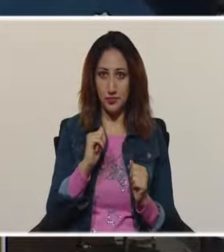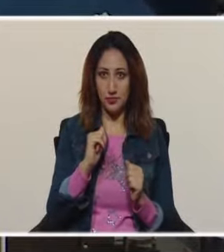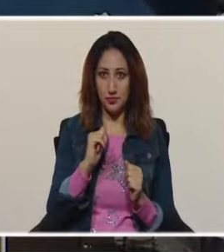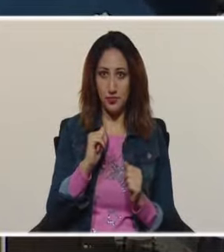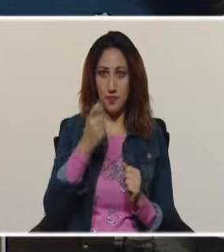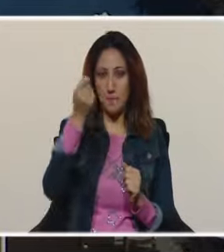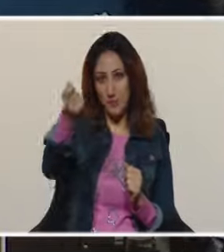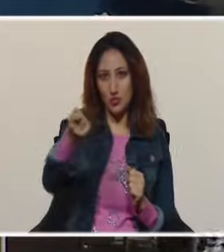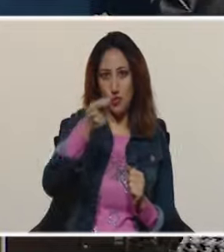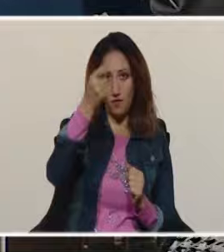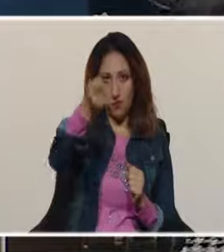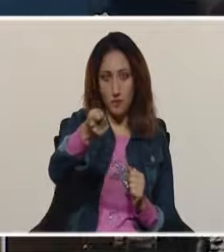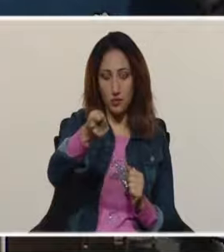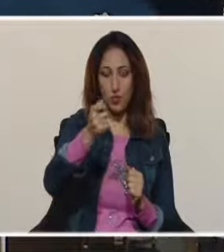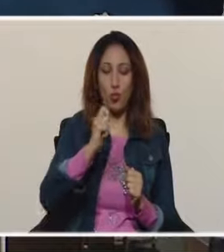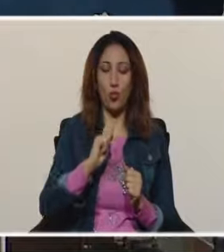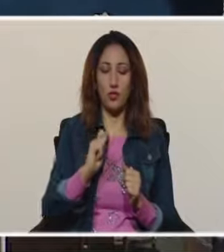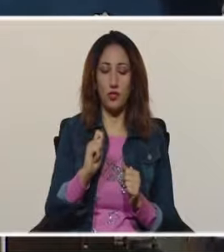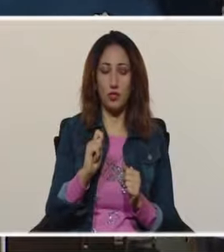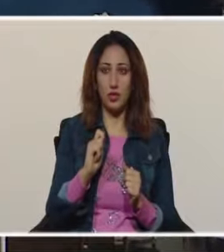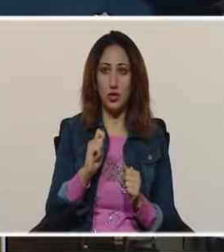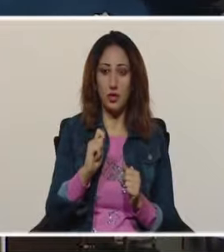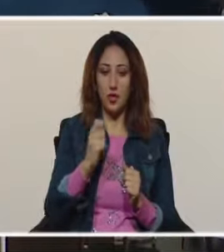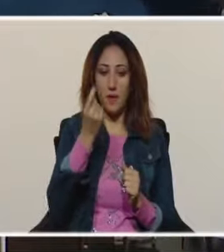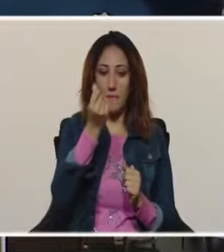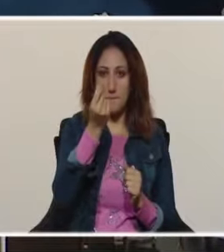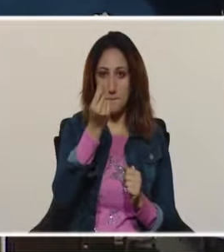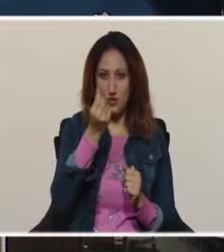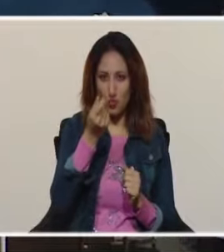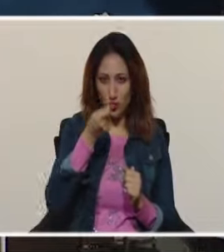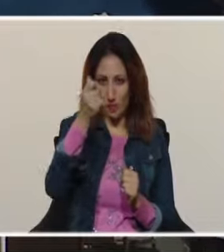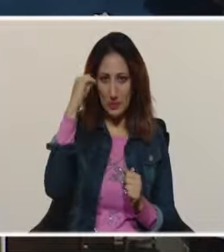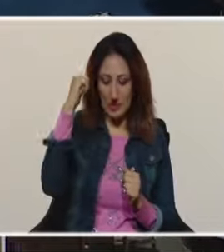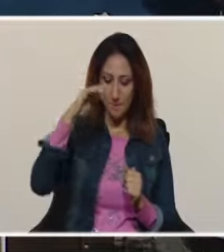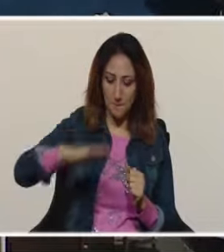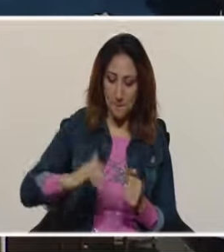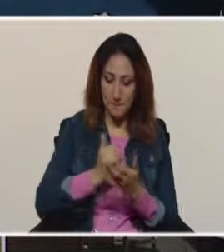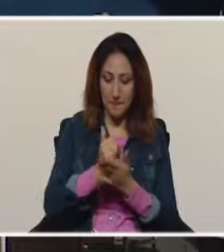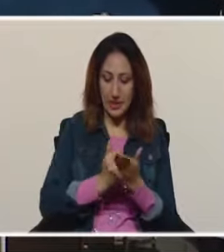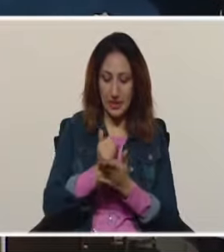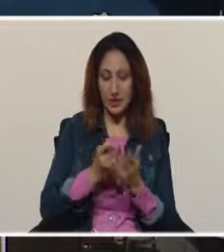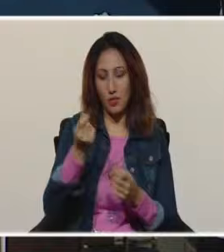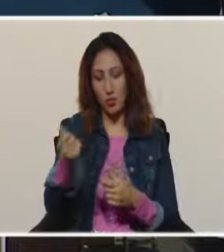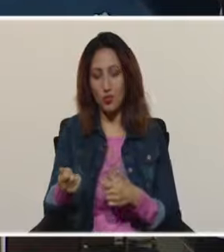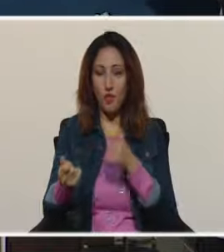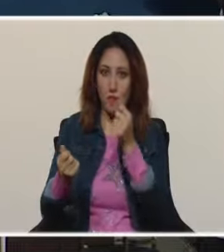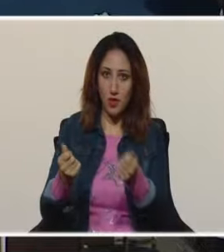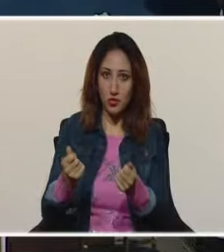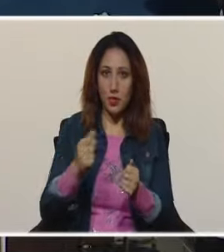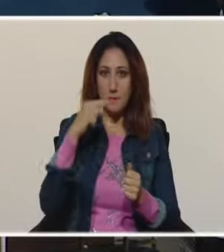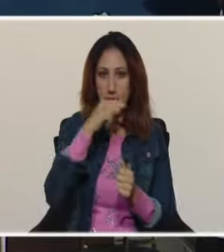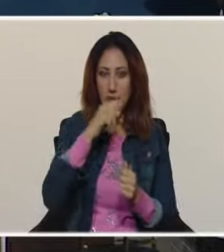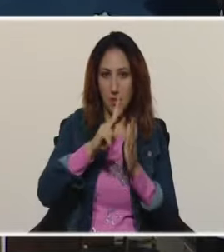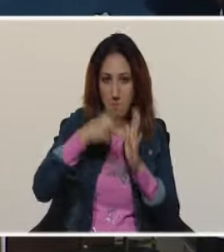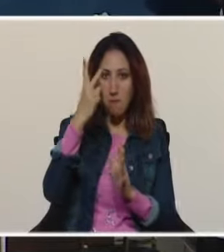كل واحده مصروفها، فهي دخلت تاخد المصروف واداها عادي جدا، وانا في المفروض لسه كنت بكمل لبسي وكده، ودخلت اخد المصروف بتاعي. راحت دخلت وخدت